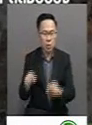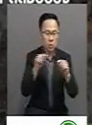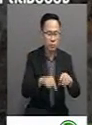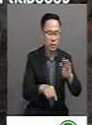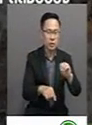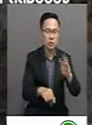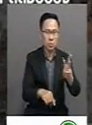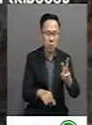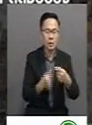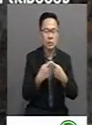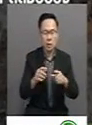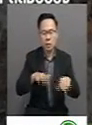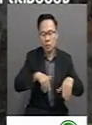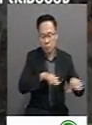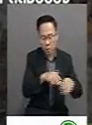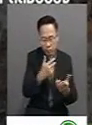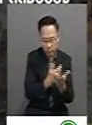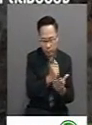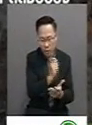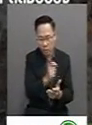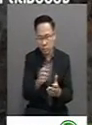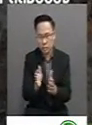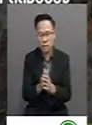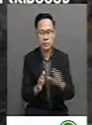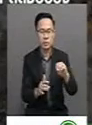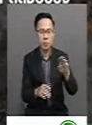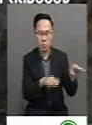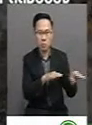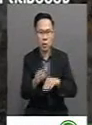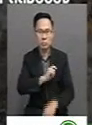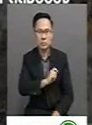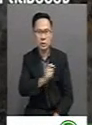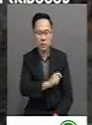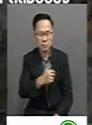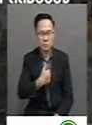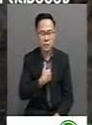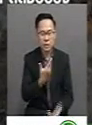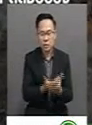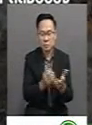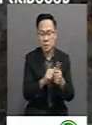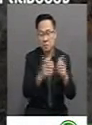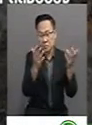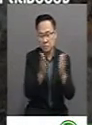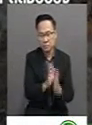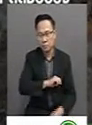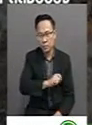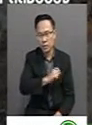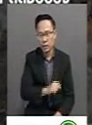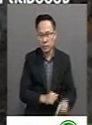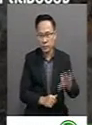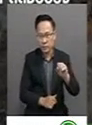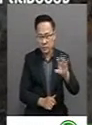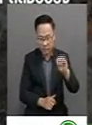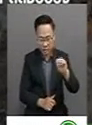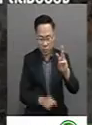อกว่ายังพร้อมที่จะใช้จ่ายค่ะมีอยู่ประมาณ 46% แต่ตอนนี้คือเสียงส่วนใหญ่เขาบอกว่าให้ระมัดระวังเรื่องการใช้จ่ายซะแล้วล่ะ